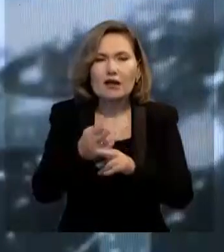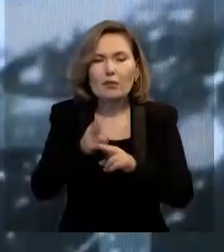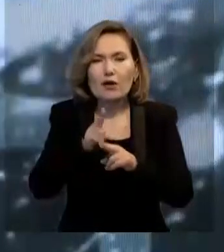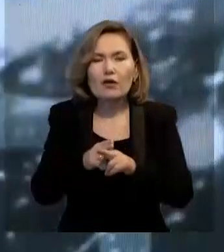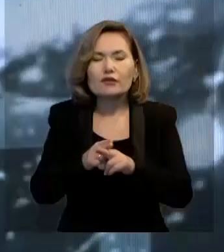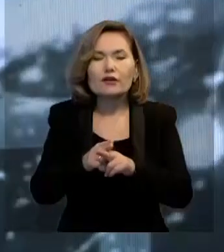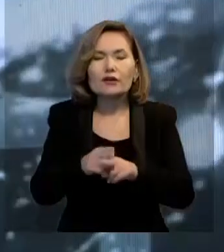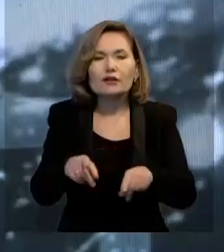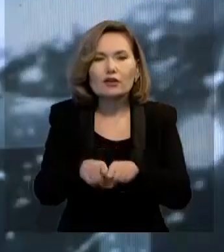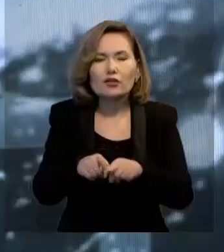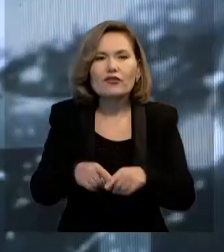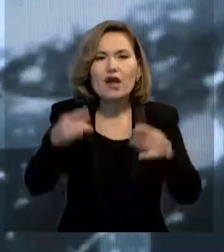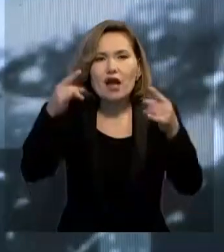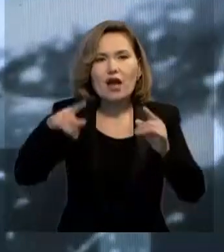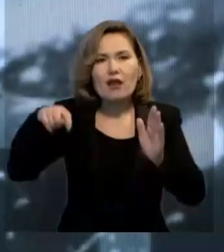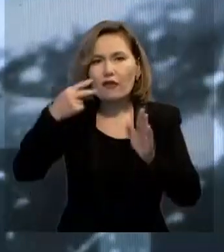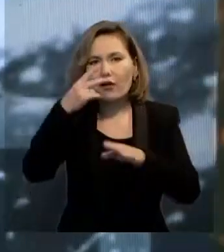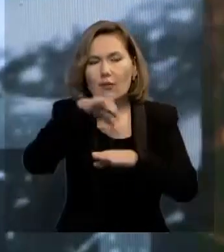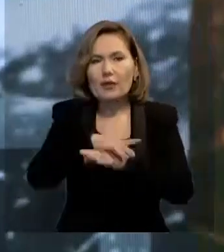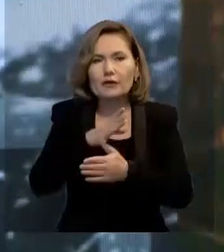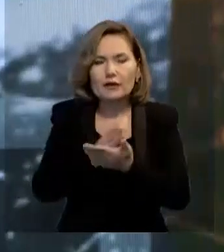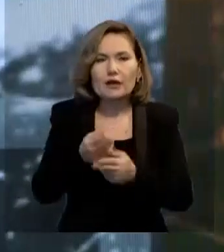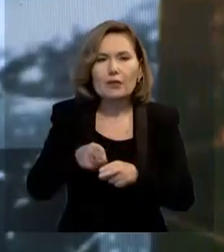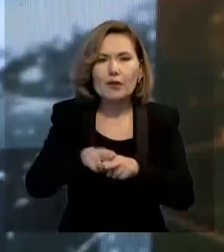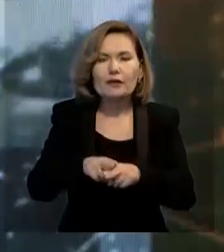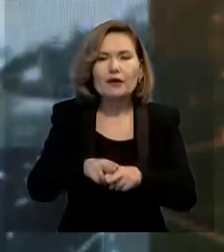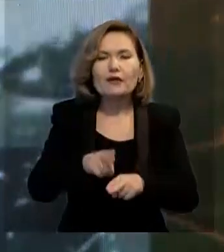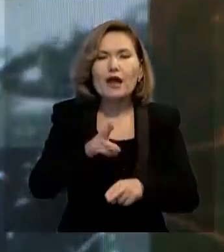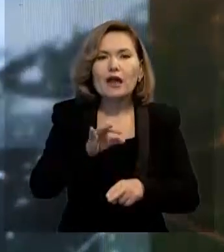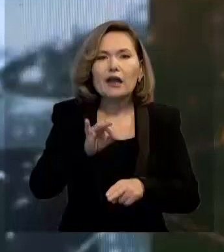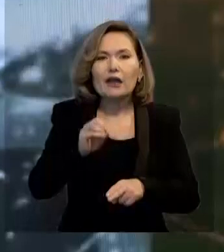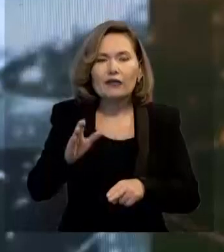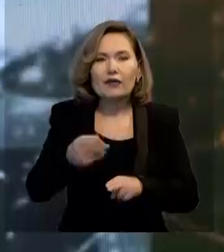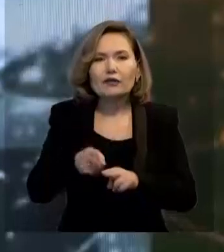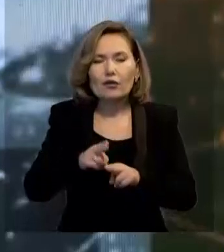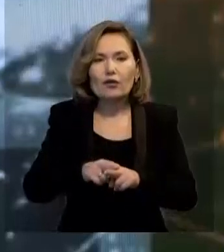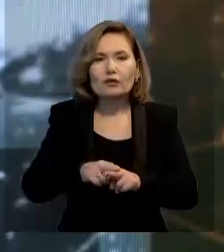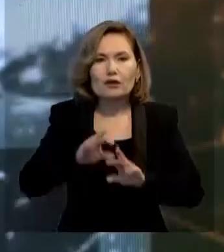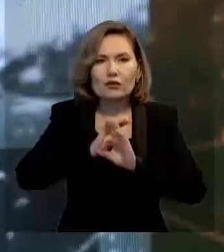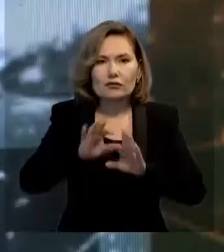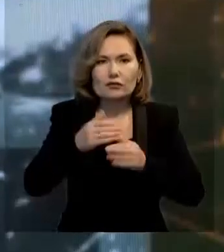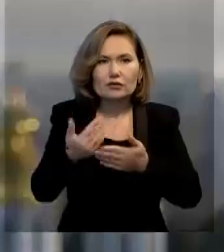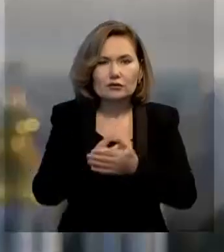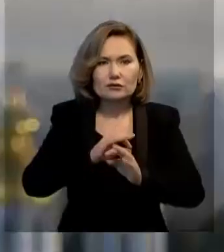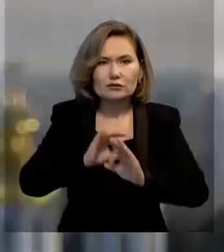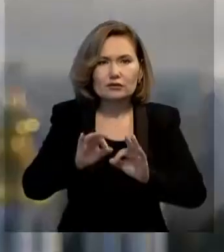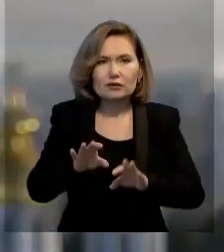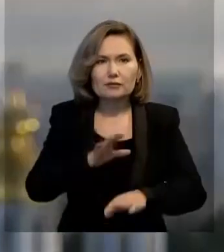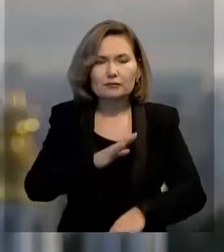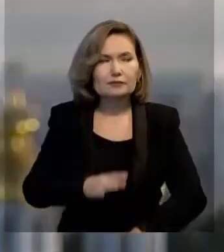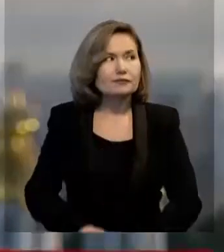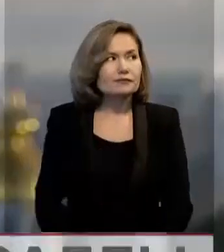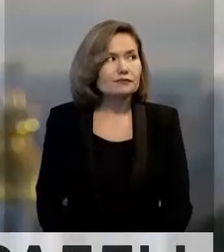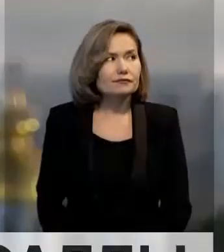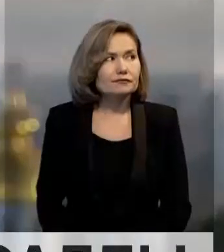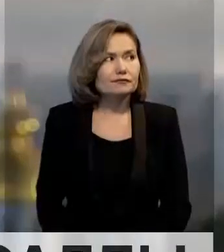қалған. Тура осы кезде BBC тілшісі Хьюго Батчега Киевтегі ахуал туралы ақпарат таратып жатқан. Front lines